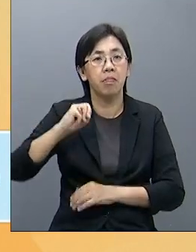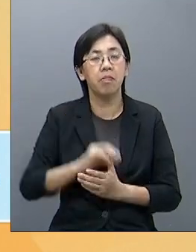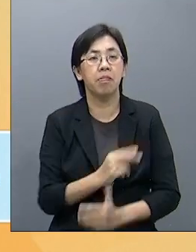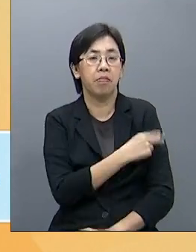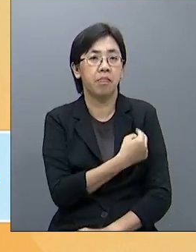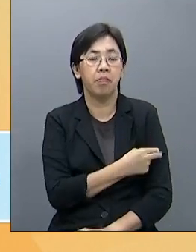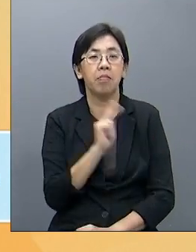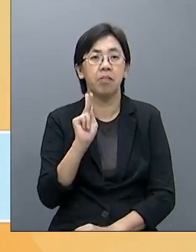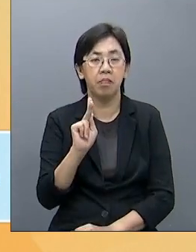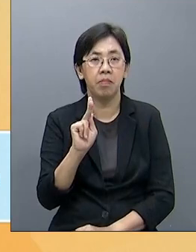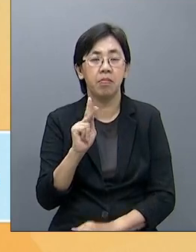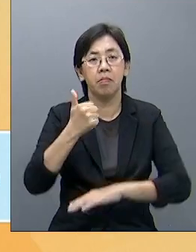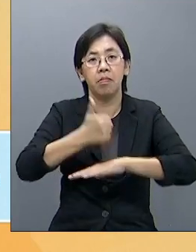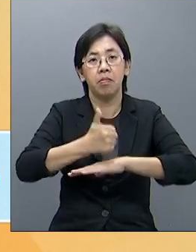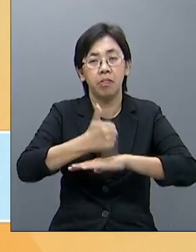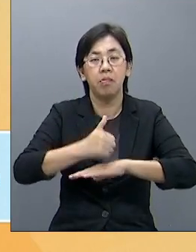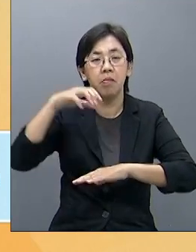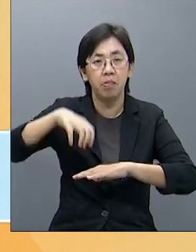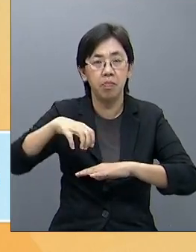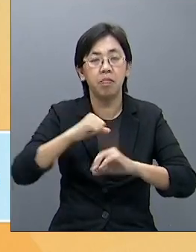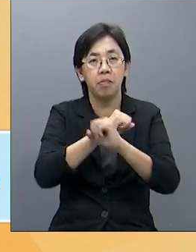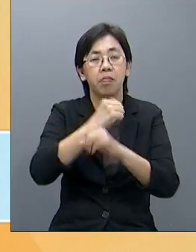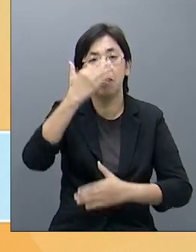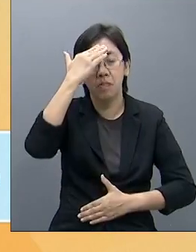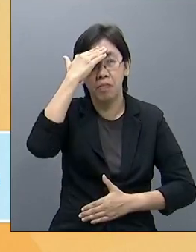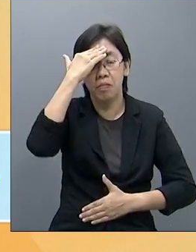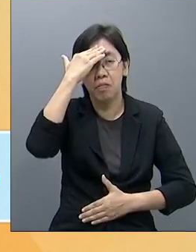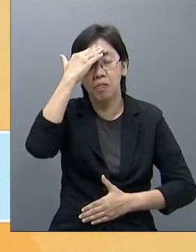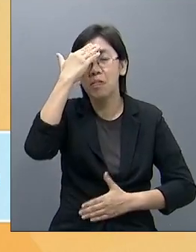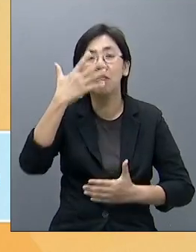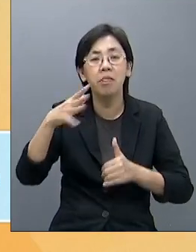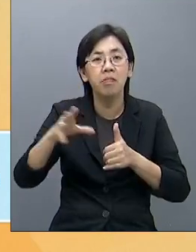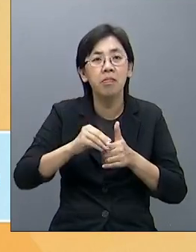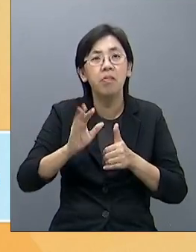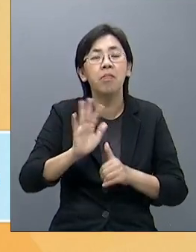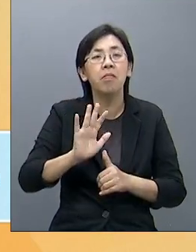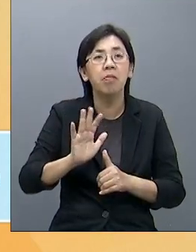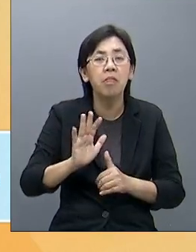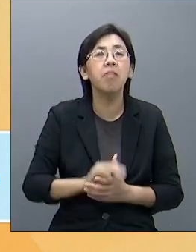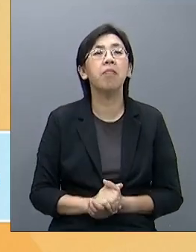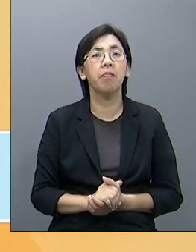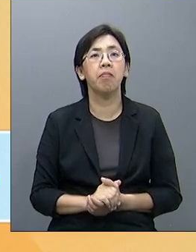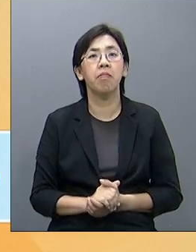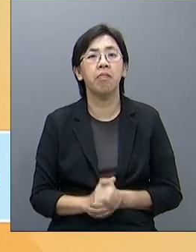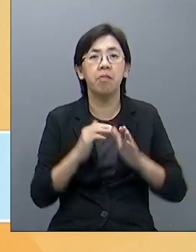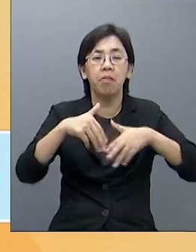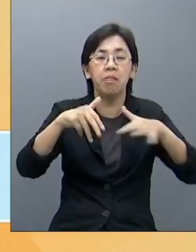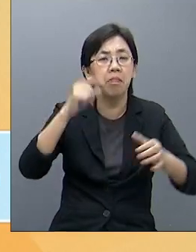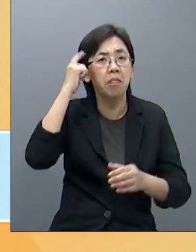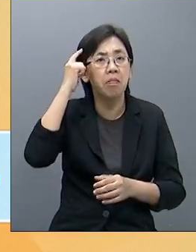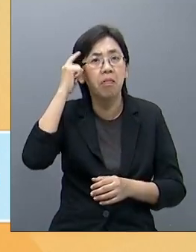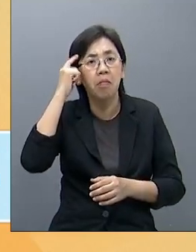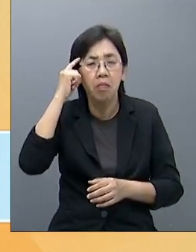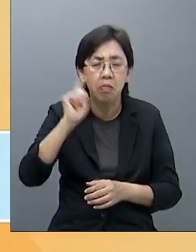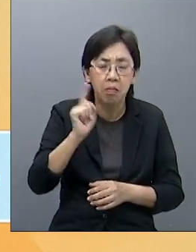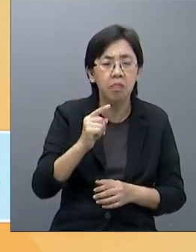ารบันเจิดผู้มโ่การกองควบคุมโรคไม่ติดต่อกระสวงสาธรรัษสุขก็จะได้รความรเกับโร ไมตดตอห